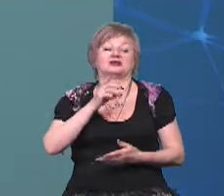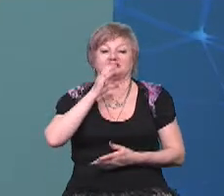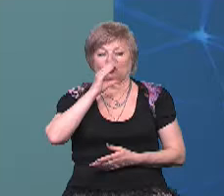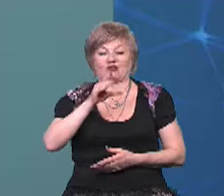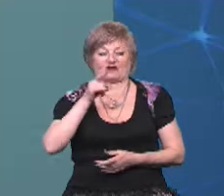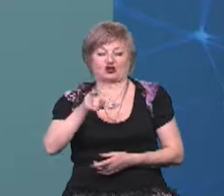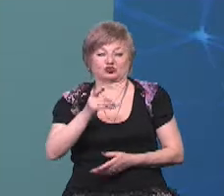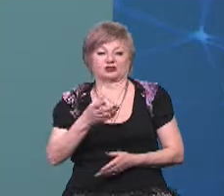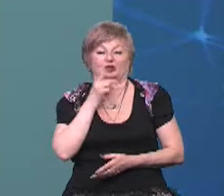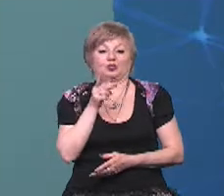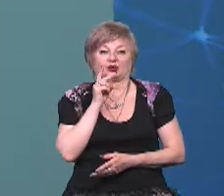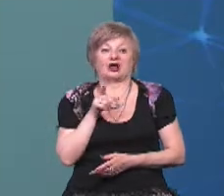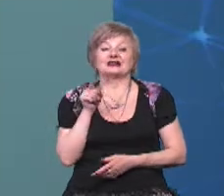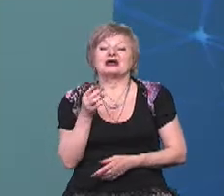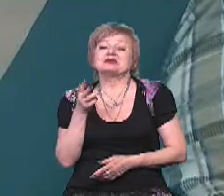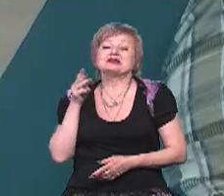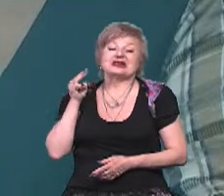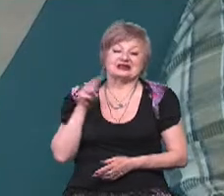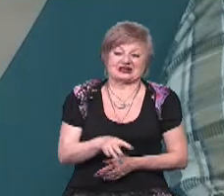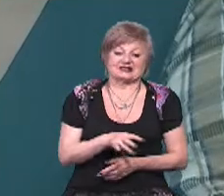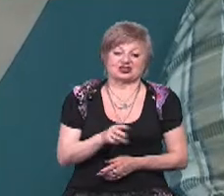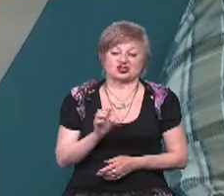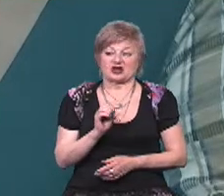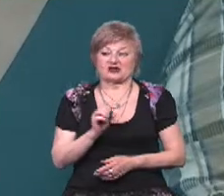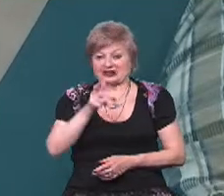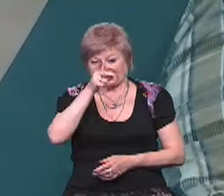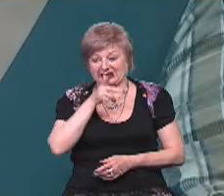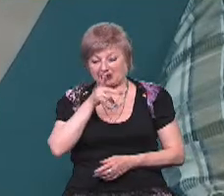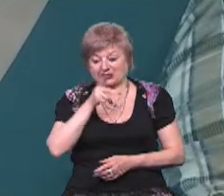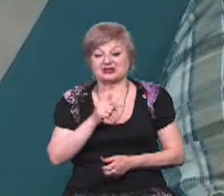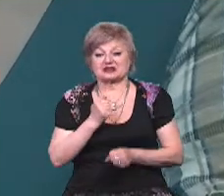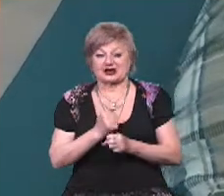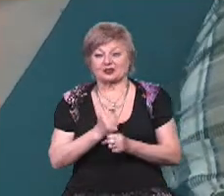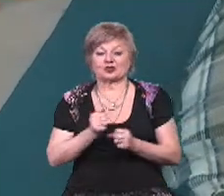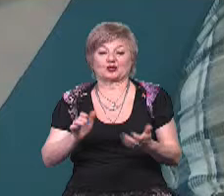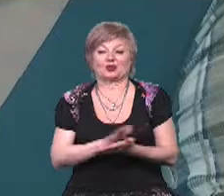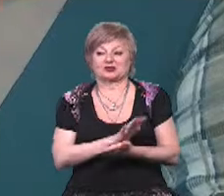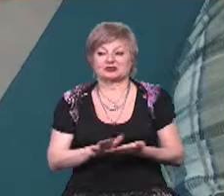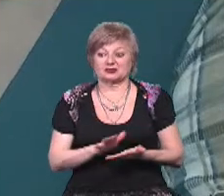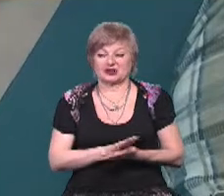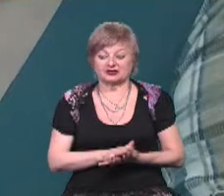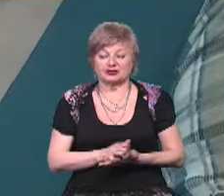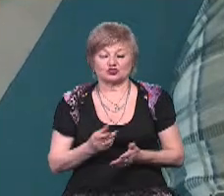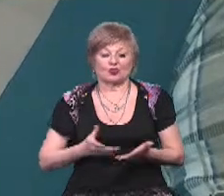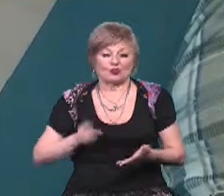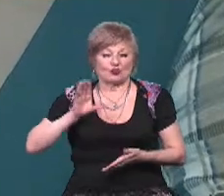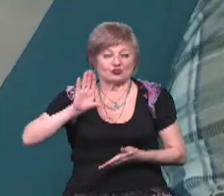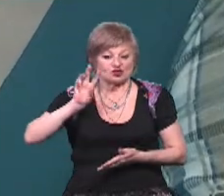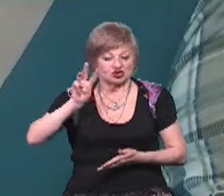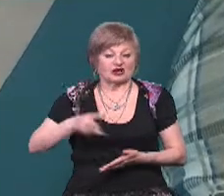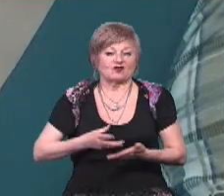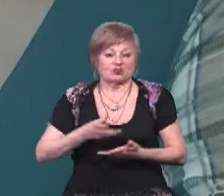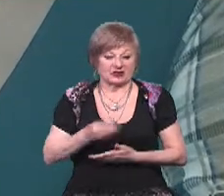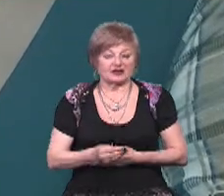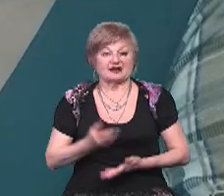іноді, там 3 тисячі євро ти маєш віддати. Це ти 3 місяці маєш працювати, 3-2,5, щоб віддати цей штраф. Якщо ти власник